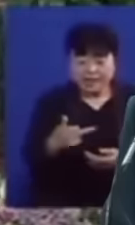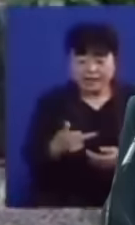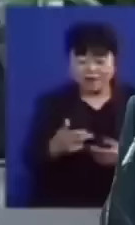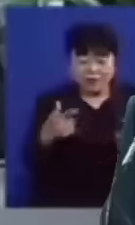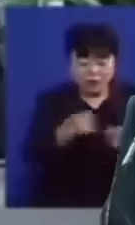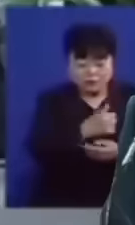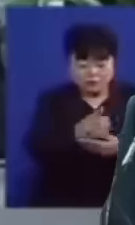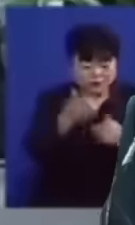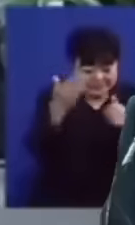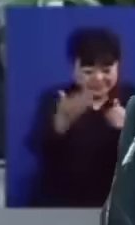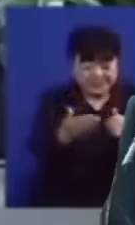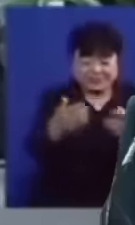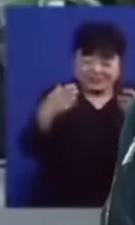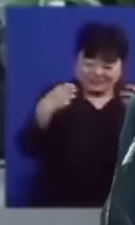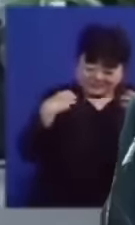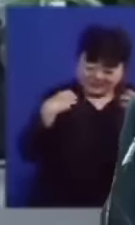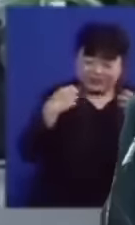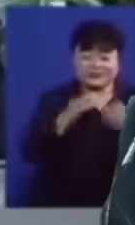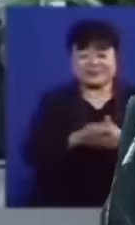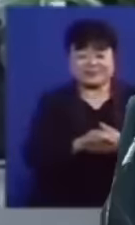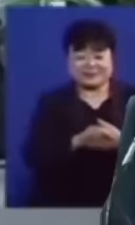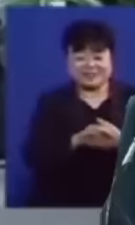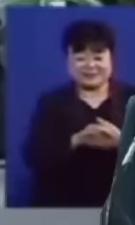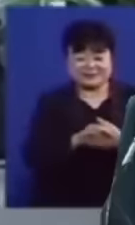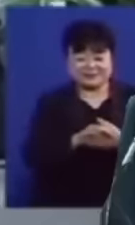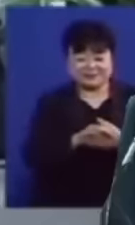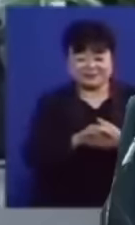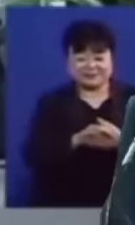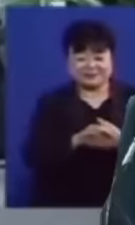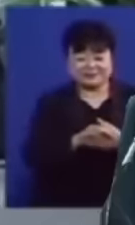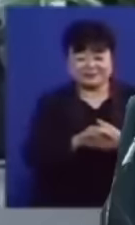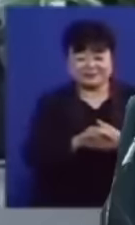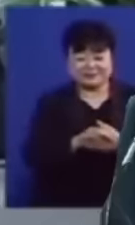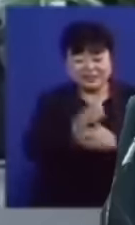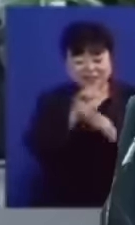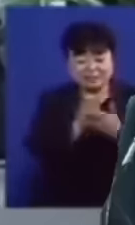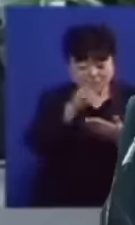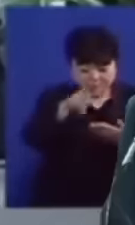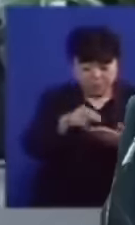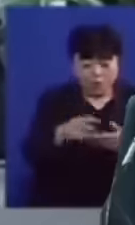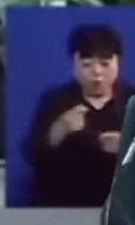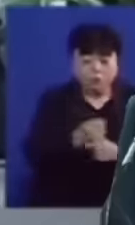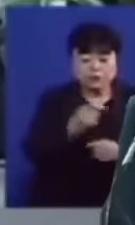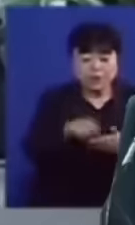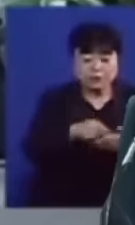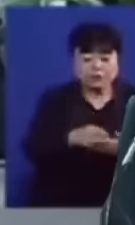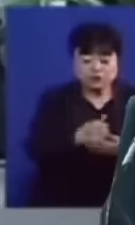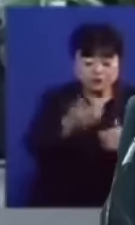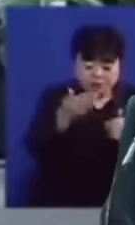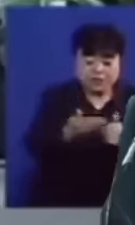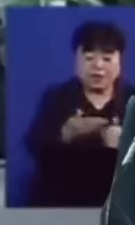결국 주님이 책임져 주시는 것입니다. 성경에 원수 갚는 것이 내게 있으니 내가 갚으리라고